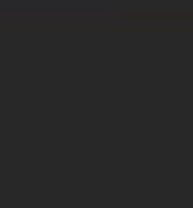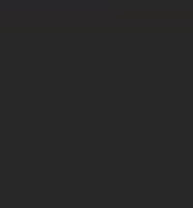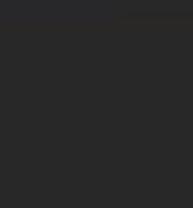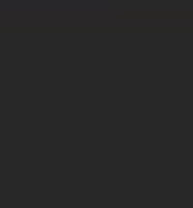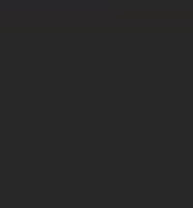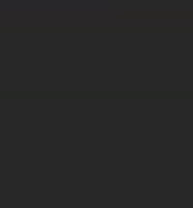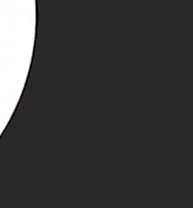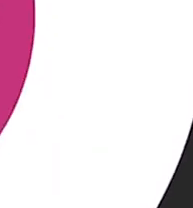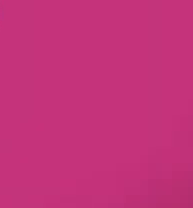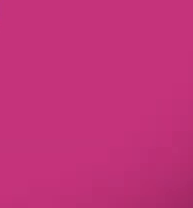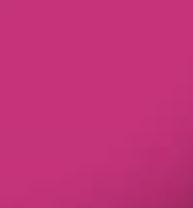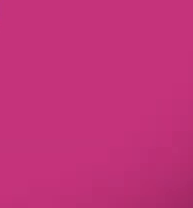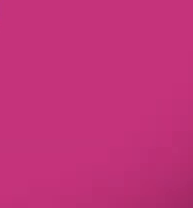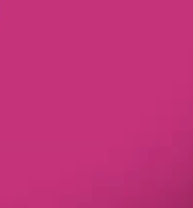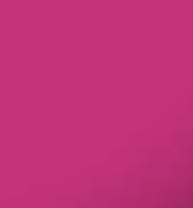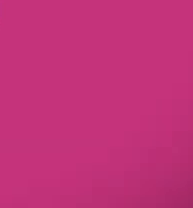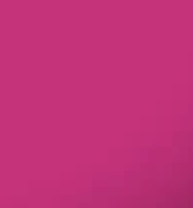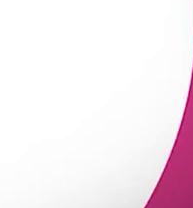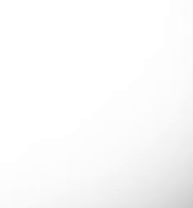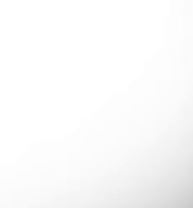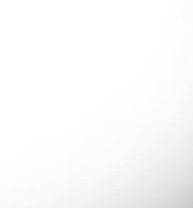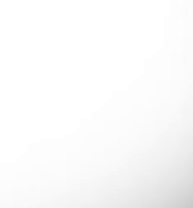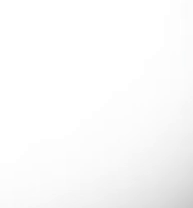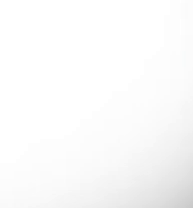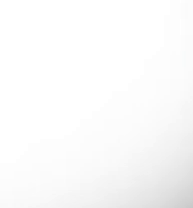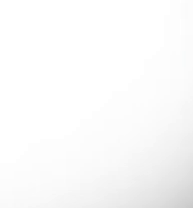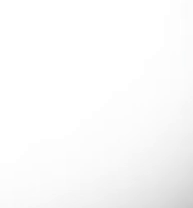Re, viss ēters ir te!